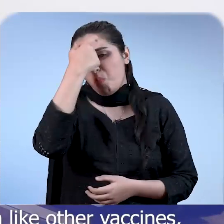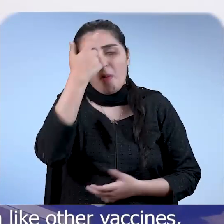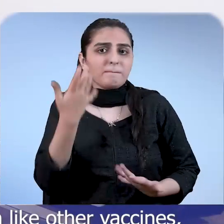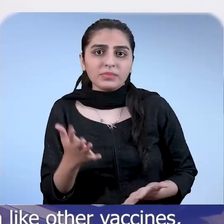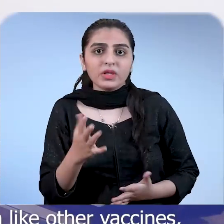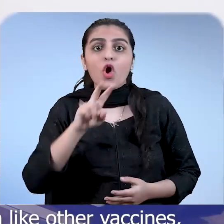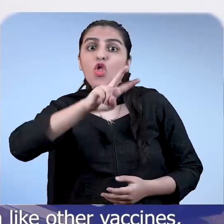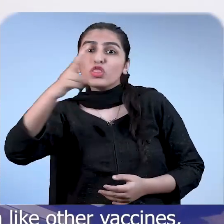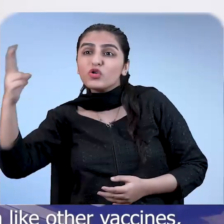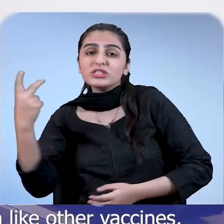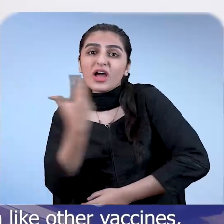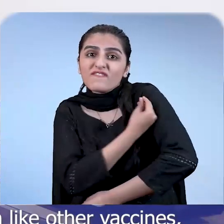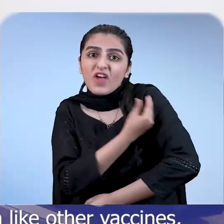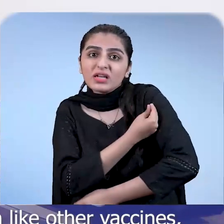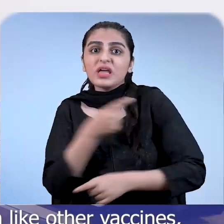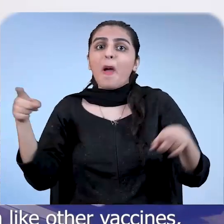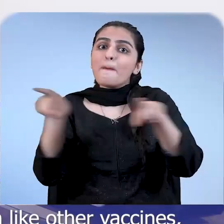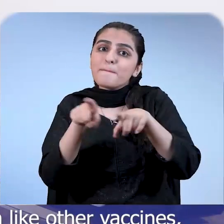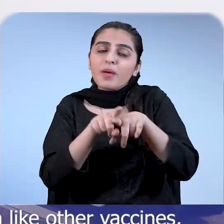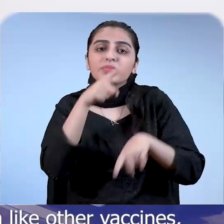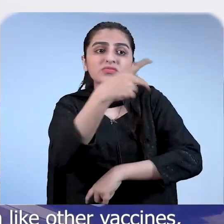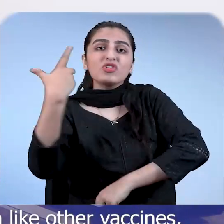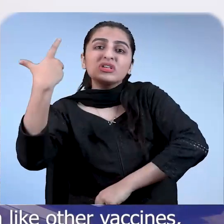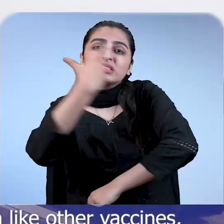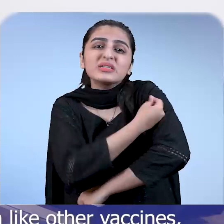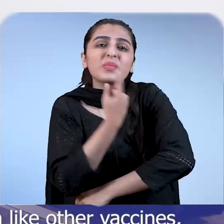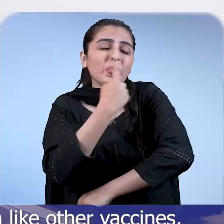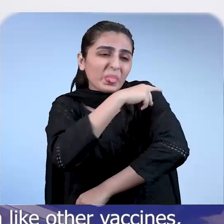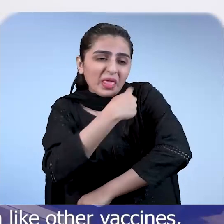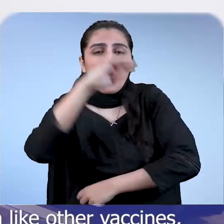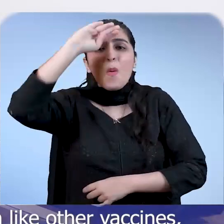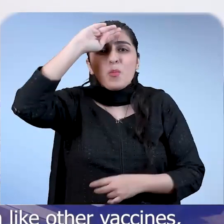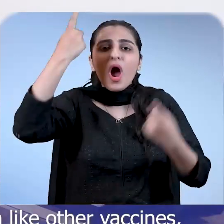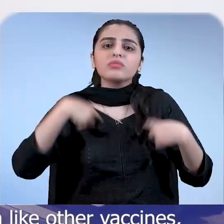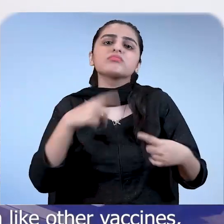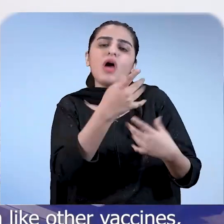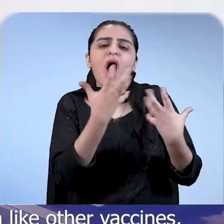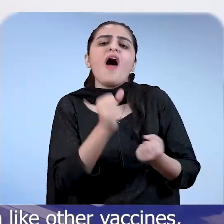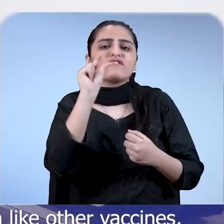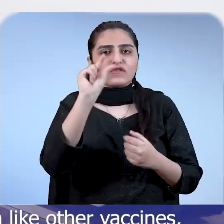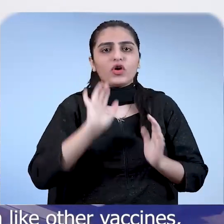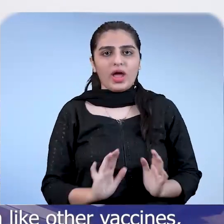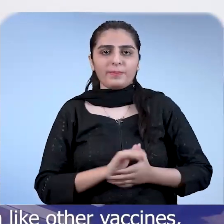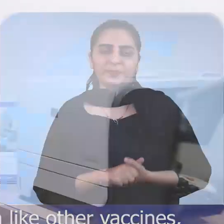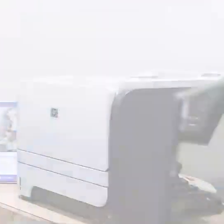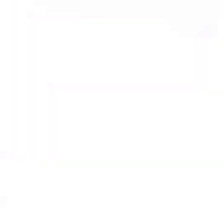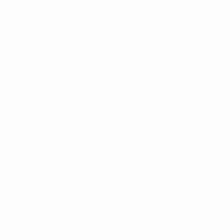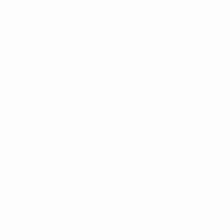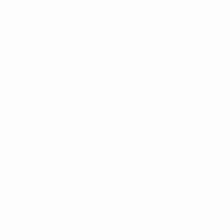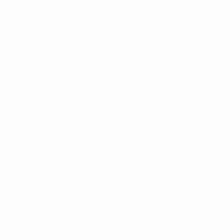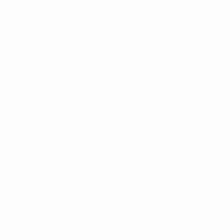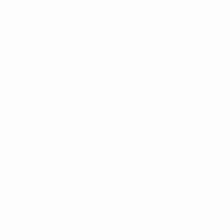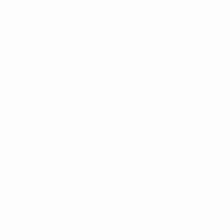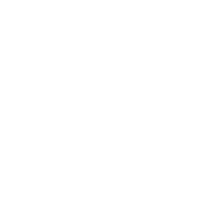बिल्कुल नहीं देखे गए। अलबत्ता बाकी वैक्सीन की तरह फीवर या लोकल इंजेक्शन साइट रिएक्शंस इस वैक्सीन में देखे जा सकते हैं।